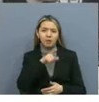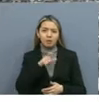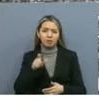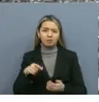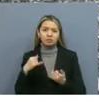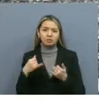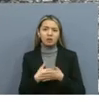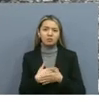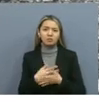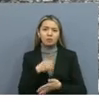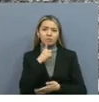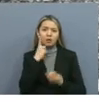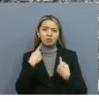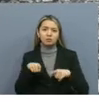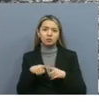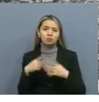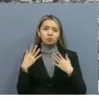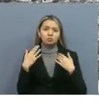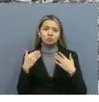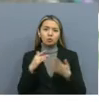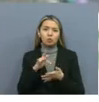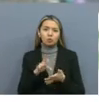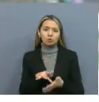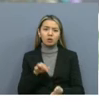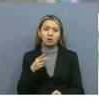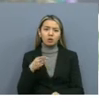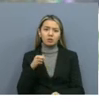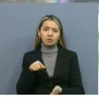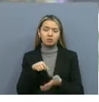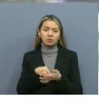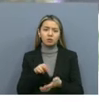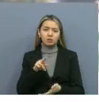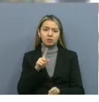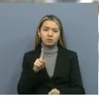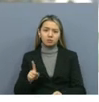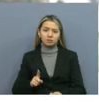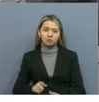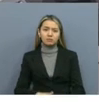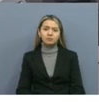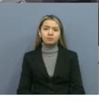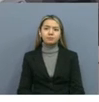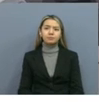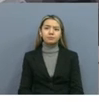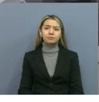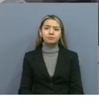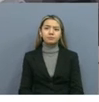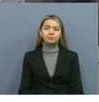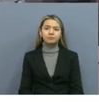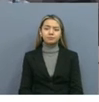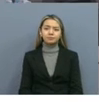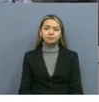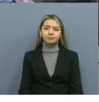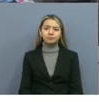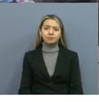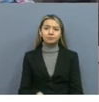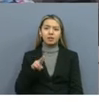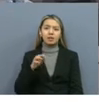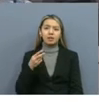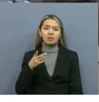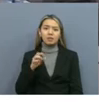Өңірдегі белсенді жастар ұйымдарының бірі Шүйше қаласындағы Лидер КЗ еріктілер қозғалысы. Волонтерское движение Лидер КЗ. Лидер